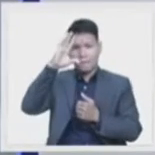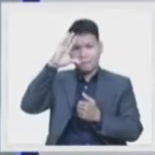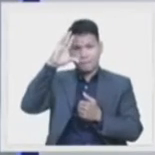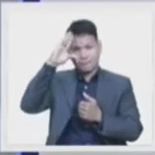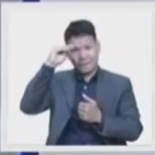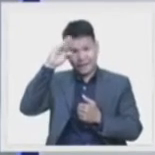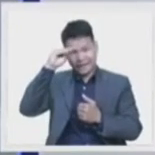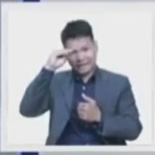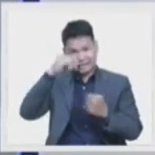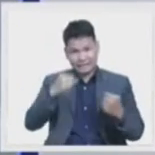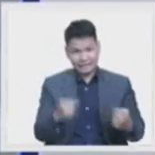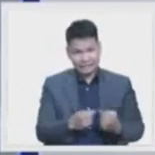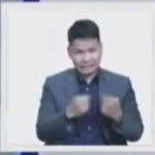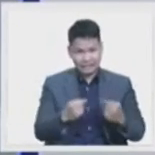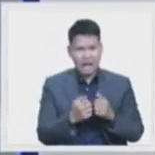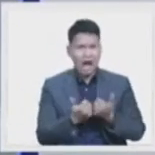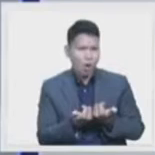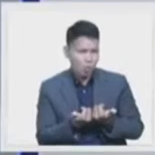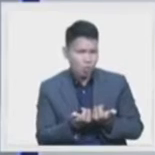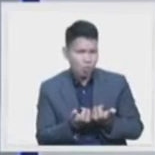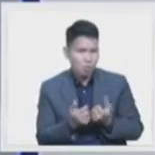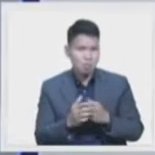sinned. Giunsa man